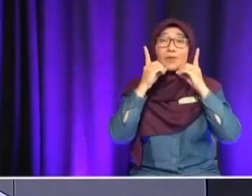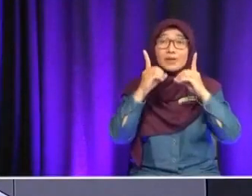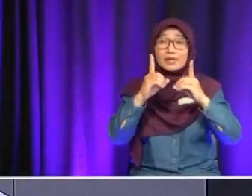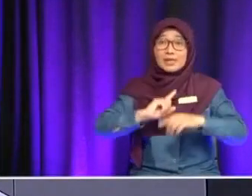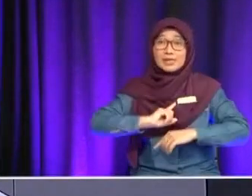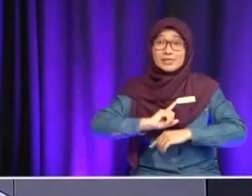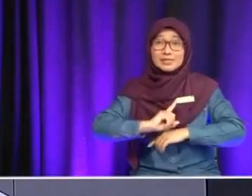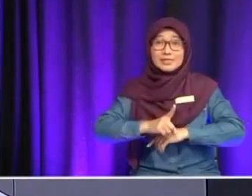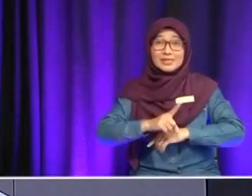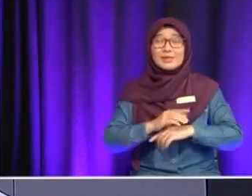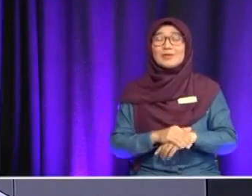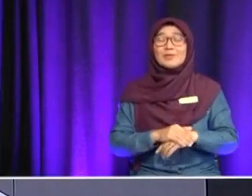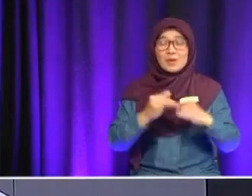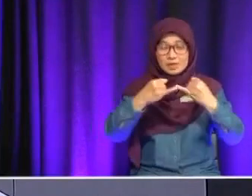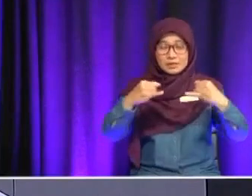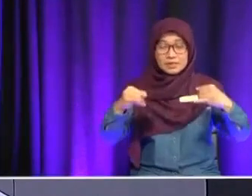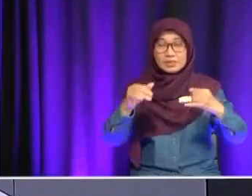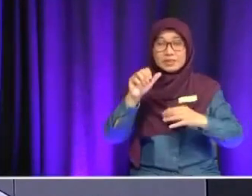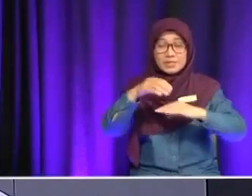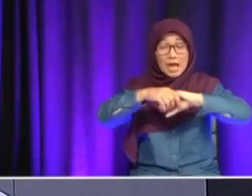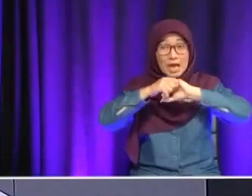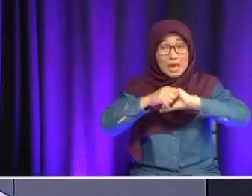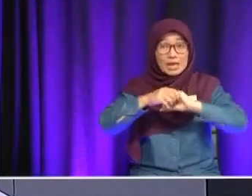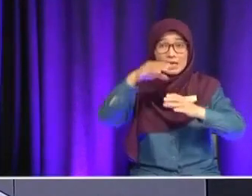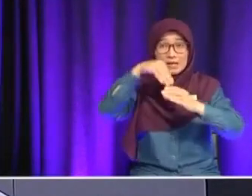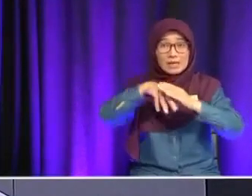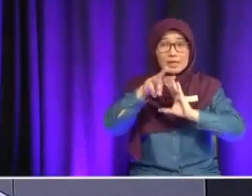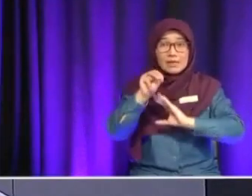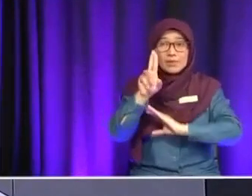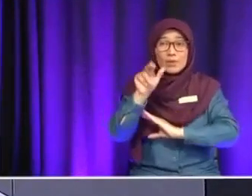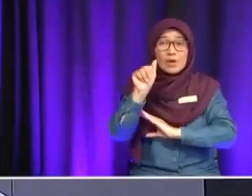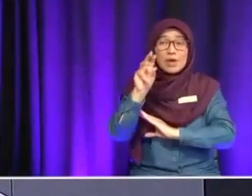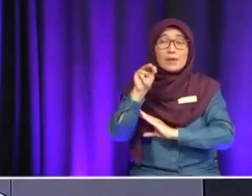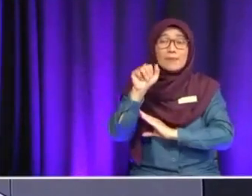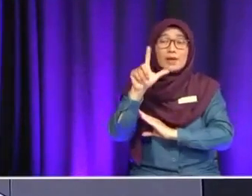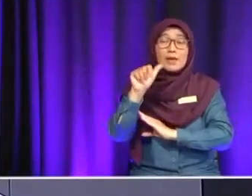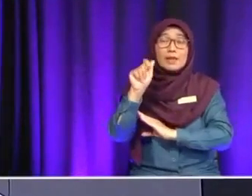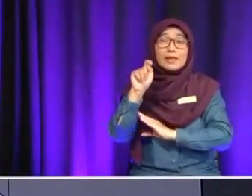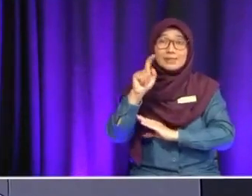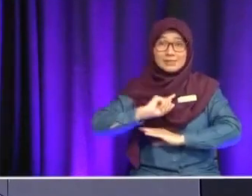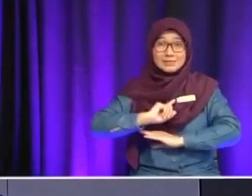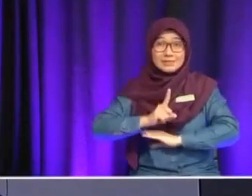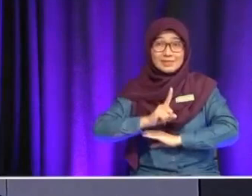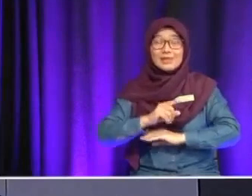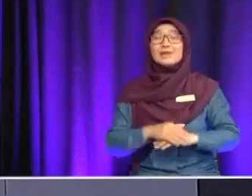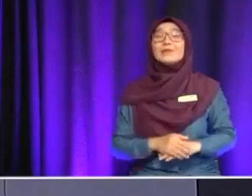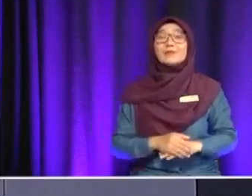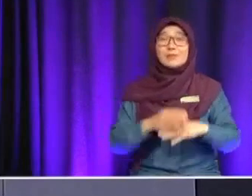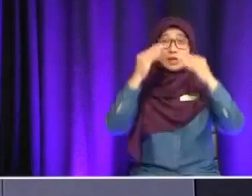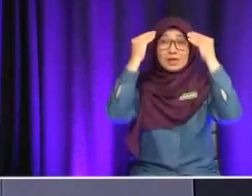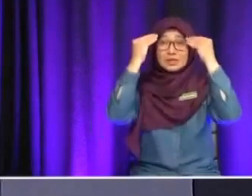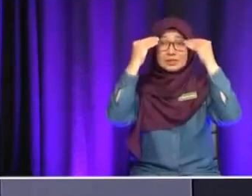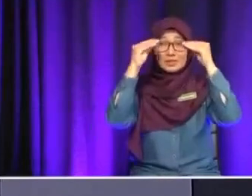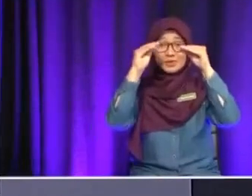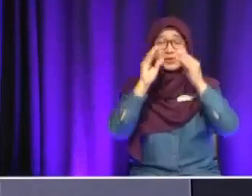4 dengan topiknya jenis akad dalam muamalat Islam, dan semestinya ada guru yang akan mengajar kita pada hari ini. Turut